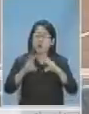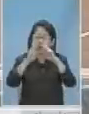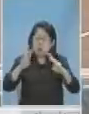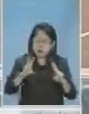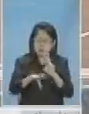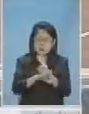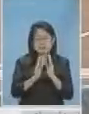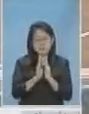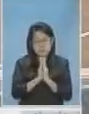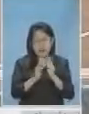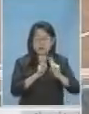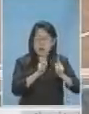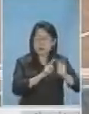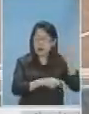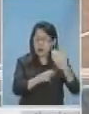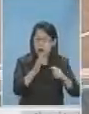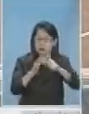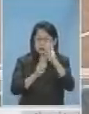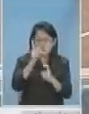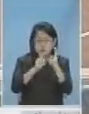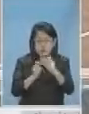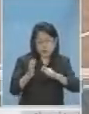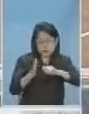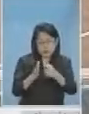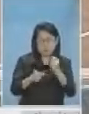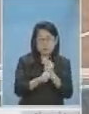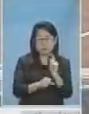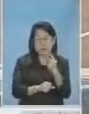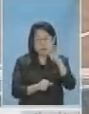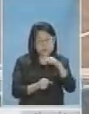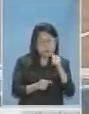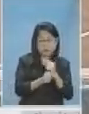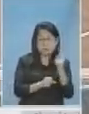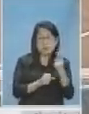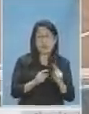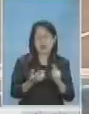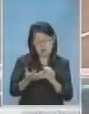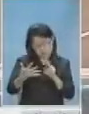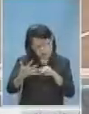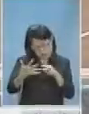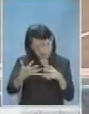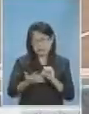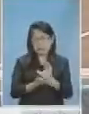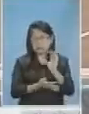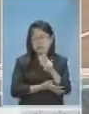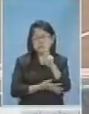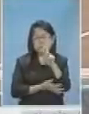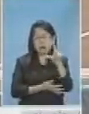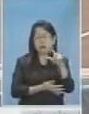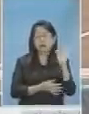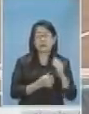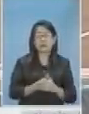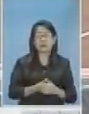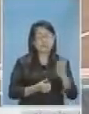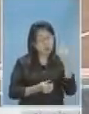กรมศิลปากรที่รับผิดชอบอยู่เนี่ยมีงบอยู่ถ้าผมจำไม่ผิดเนี่ยประมาณสัก200กว่าล้านเท่านั้นเองครับเพื่อการนี้วันที่เราคุยกัน